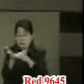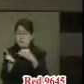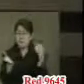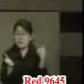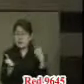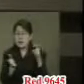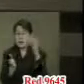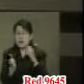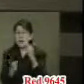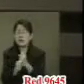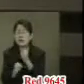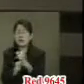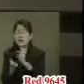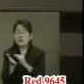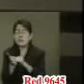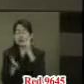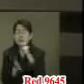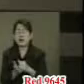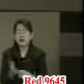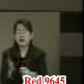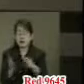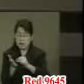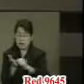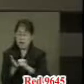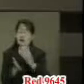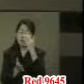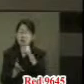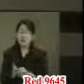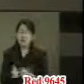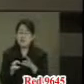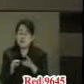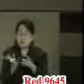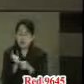แก้รัฐธรรมนูญเป็นความผิดเนี่ยเขียนไว้ทำไมวิธีแก้รัฐธรรมนูญให้ทำ